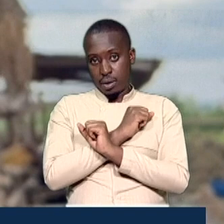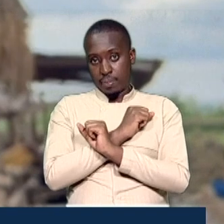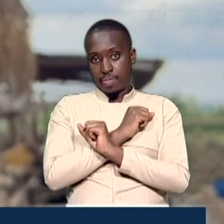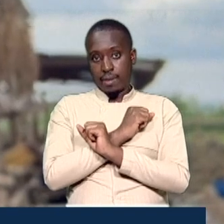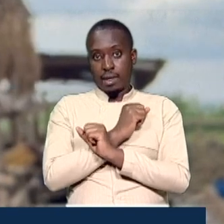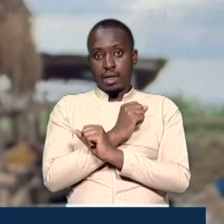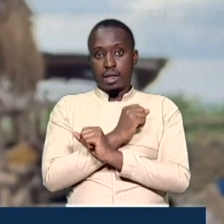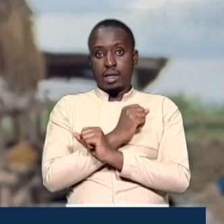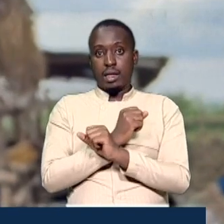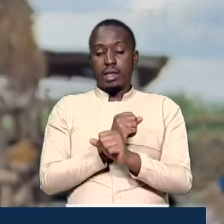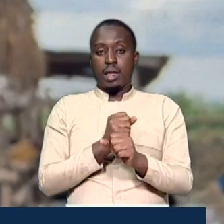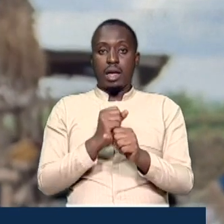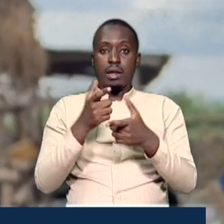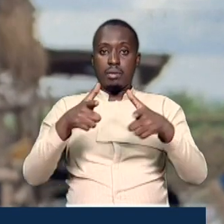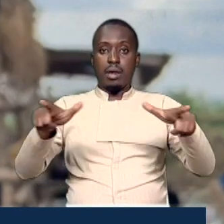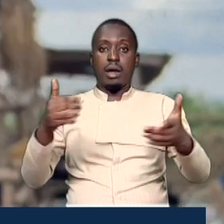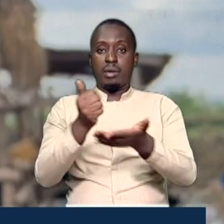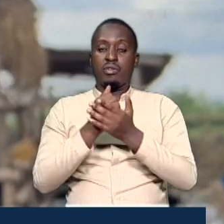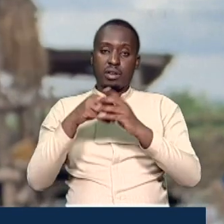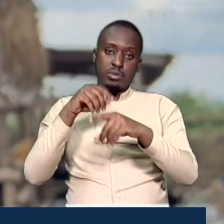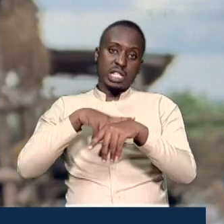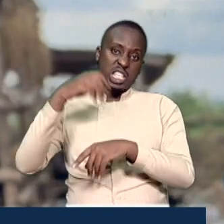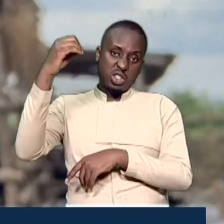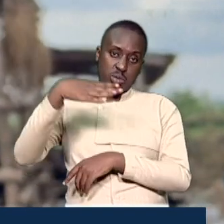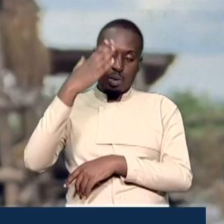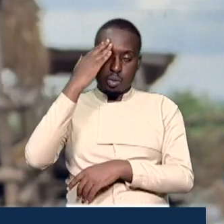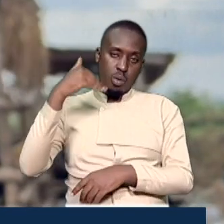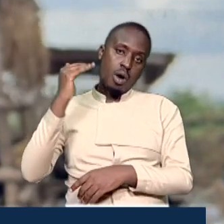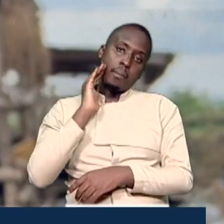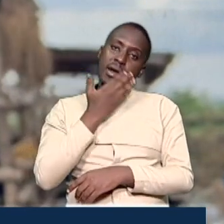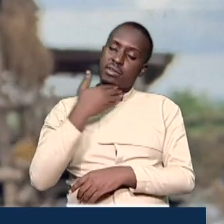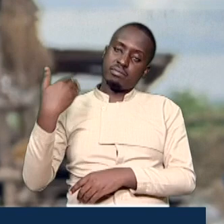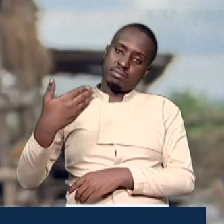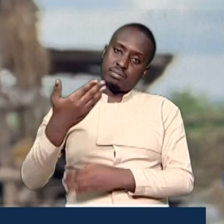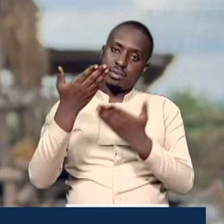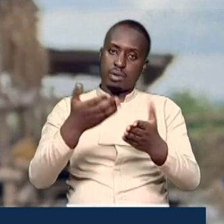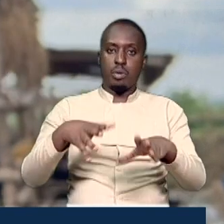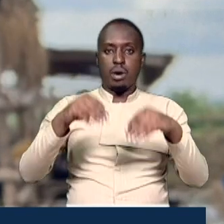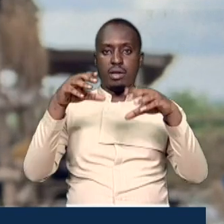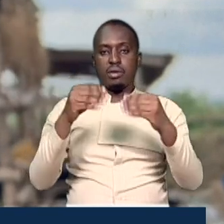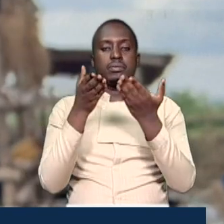iradufasha muri icyo gihe cy'impeshyi kuko hoho hahora amazi ubwatsi